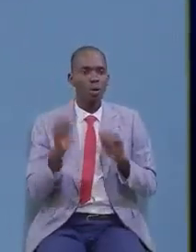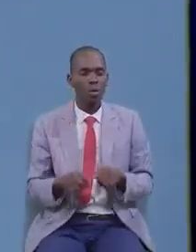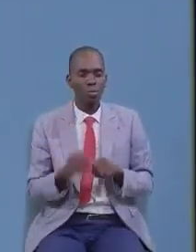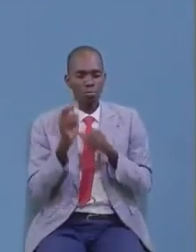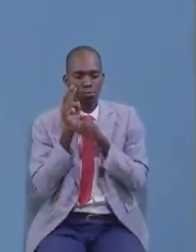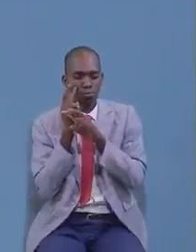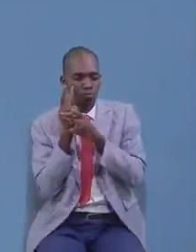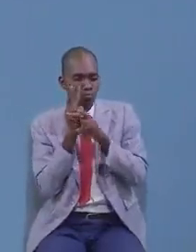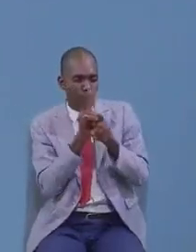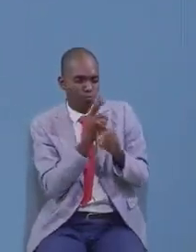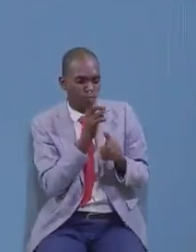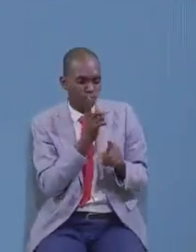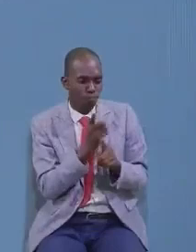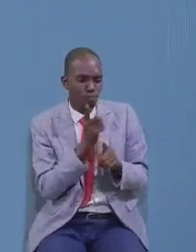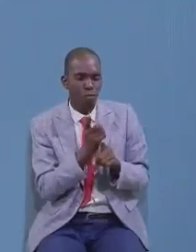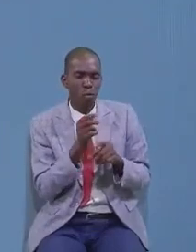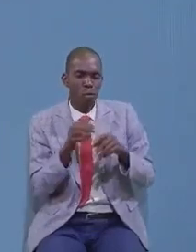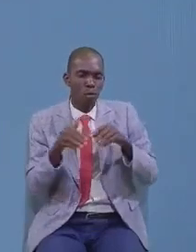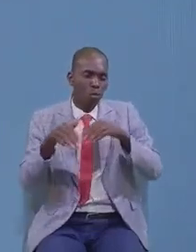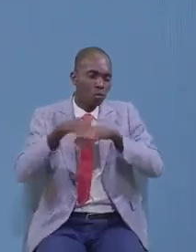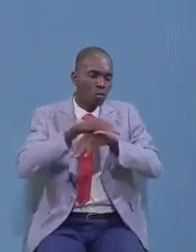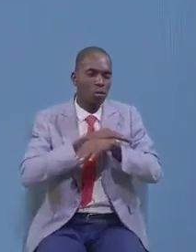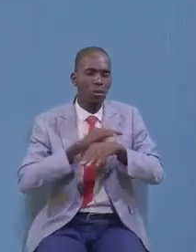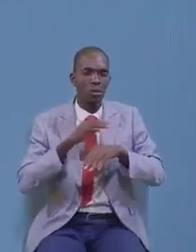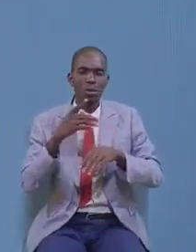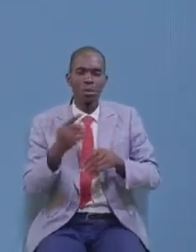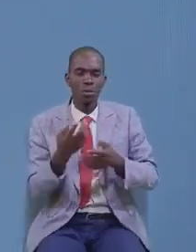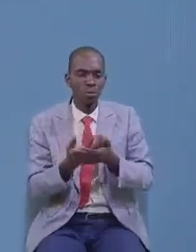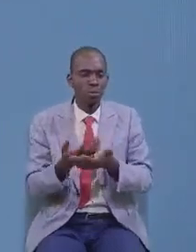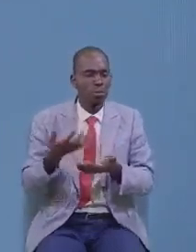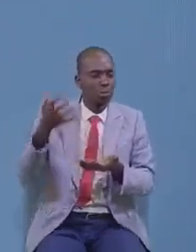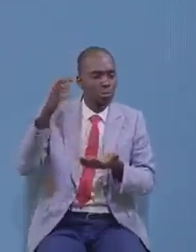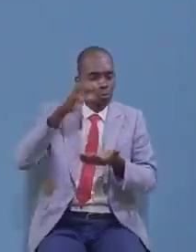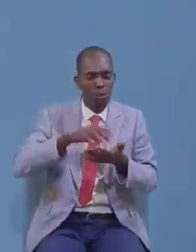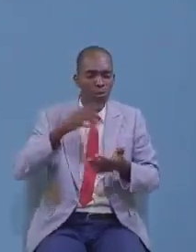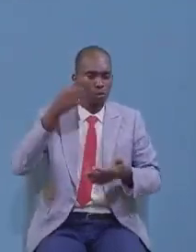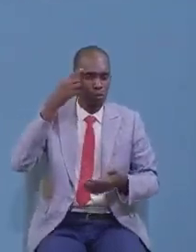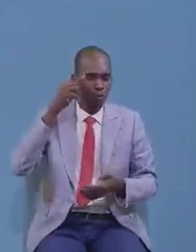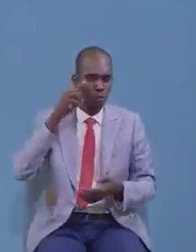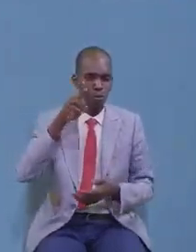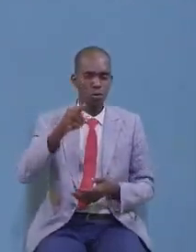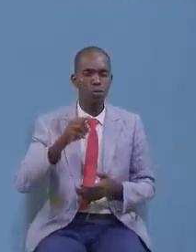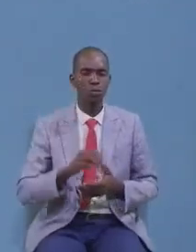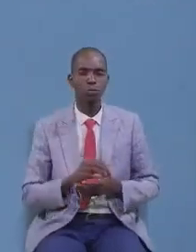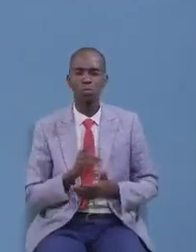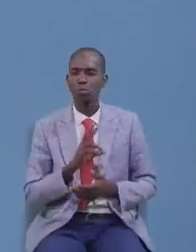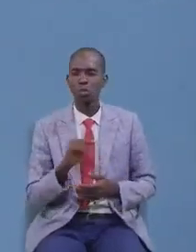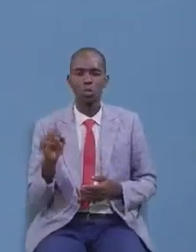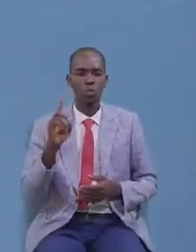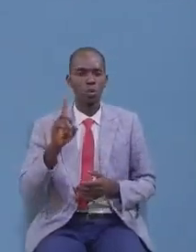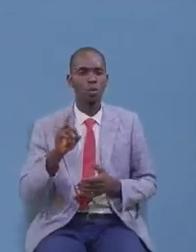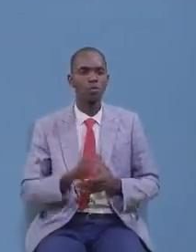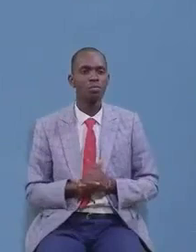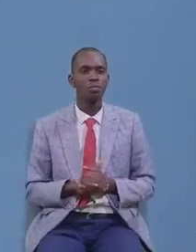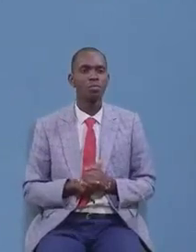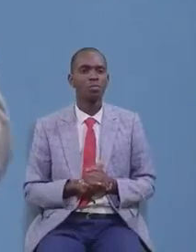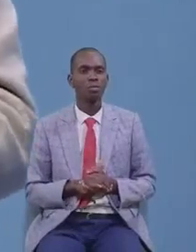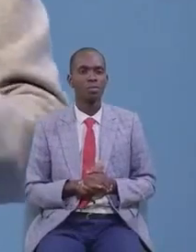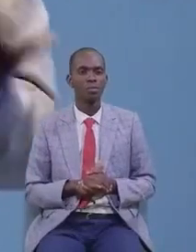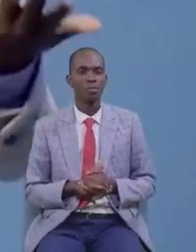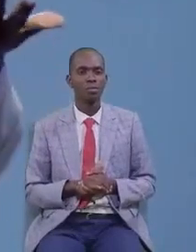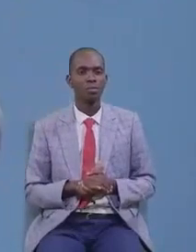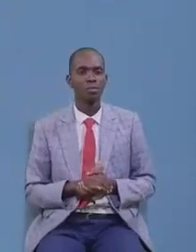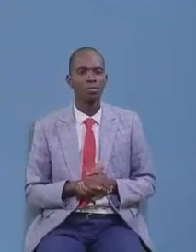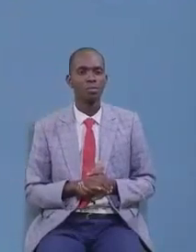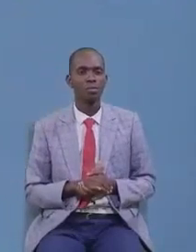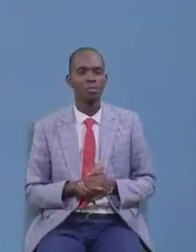properly over your hair, over your wares or your behalf. ఎవరు కూడా మీరు కలిగి ఉన్న సంపదను వారికి వారు స్వయంగా